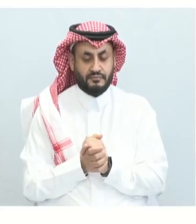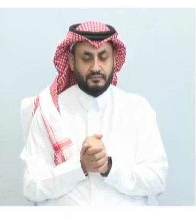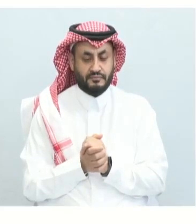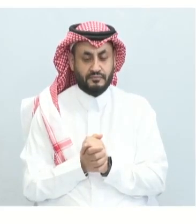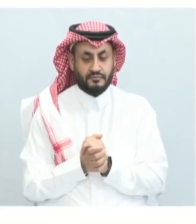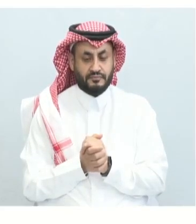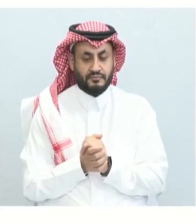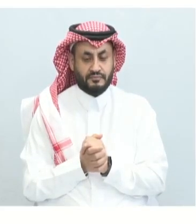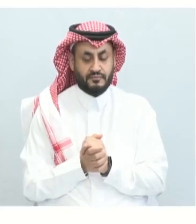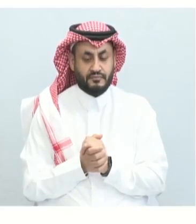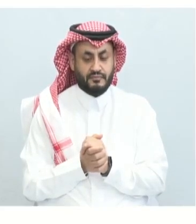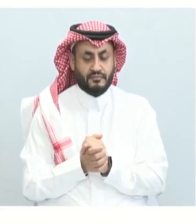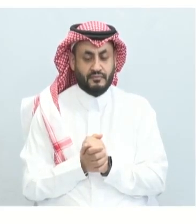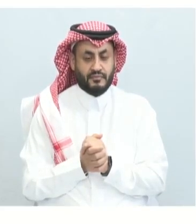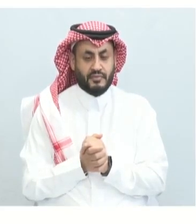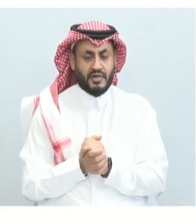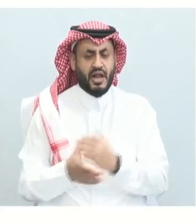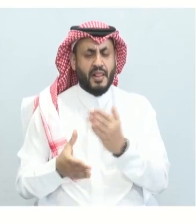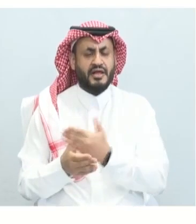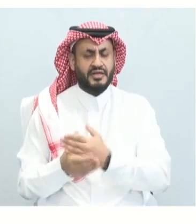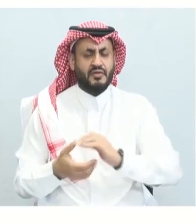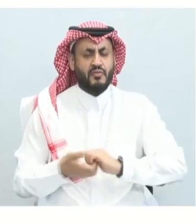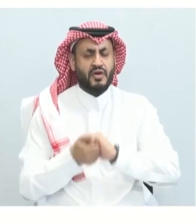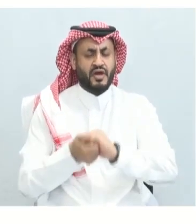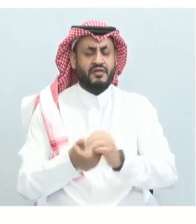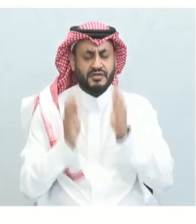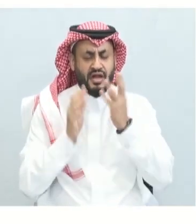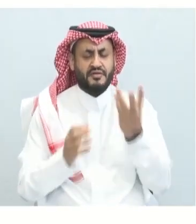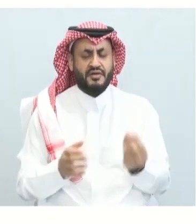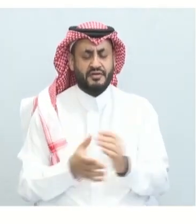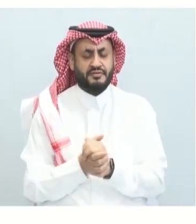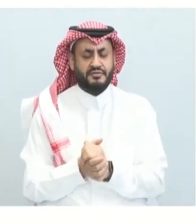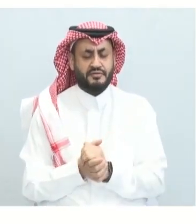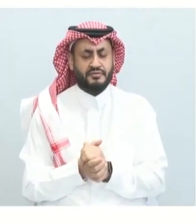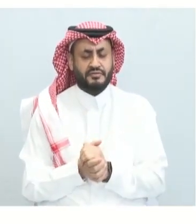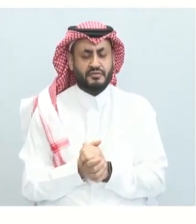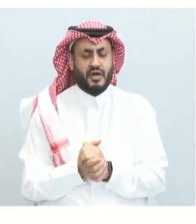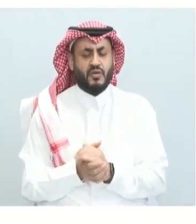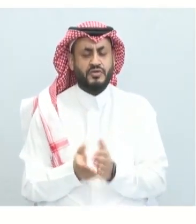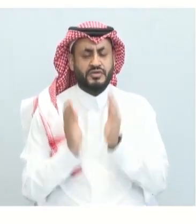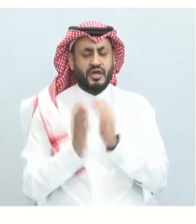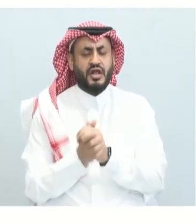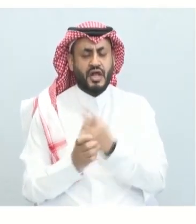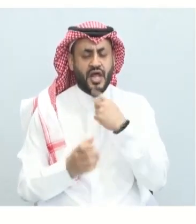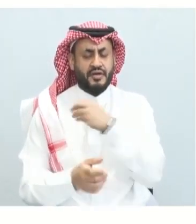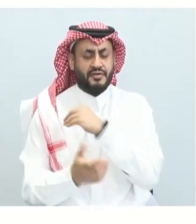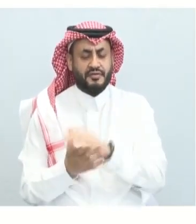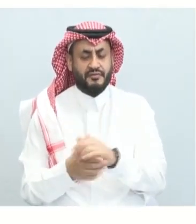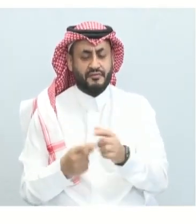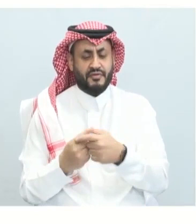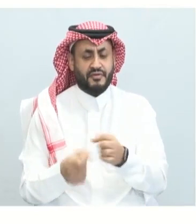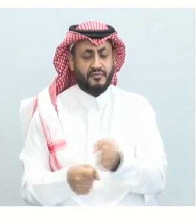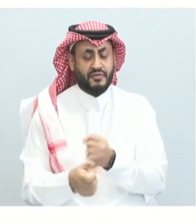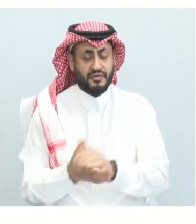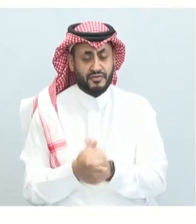ويصلي الاسباب المعينه على اداء صلاه التطوع اولا المحافظه على اداء الصلاه المفروضه معرفه هدي النبي